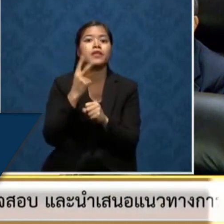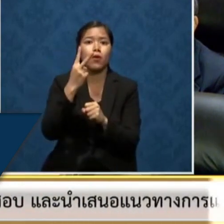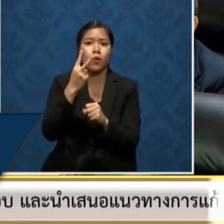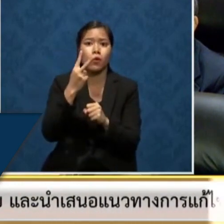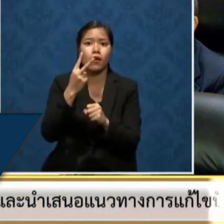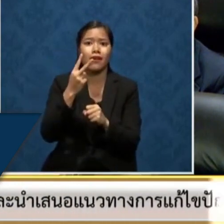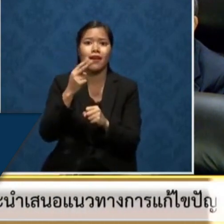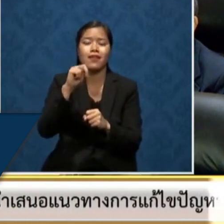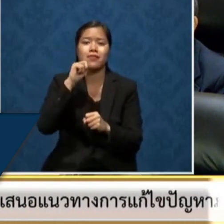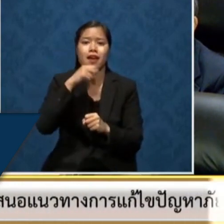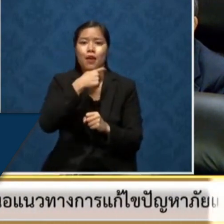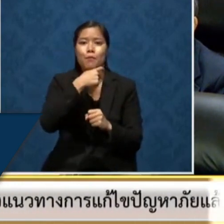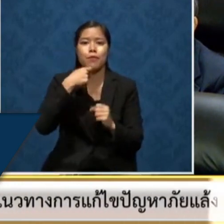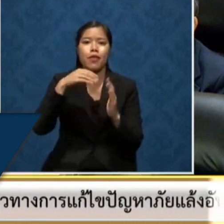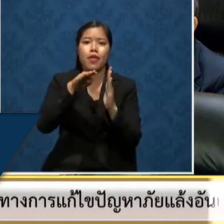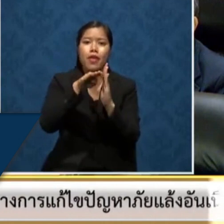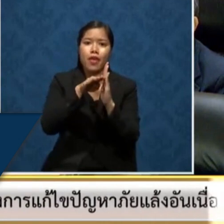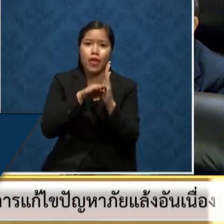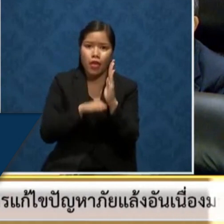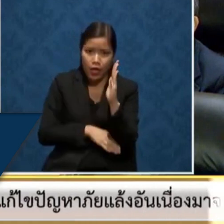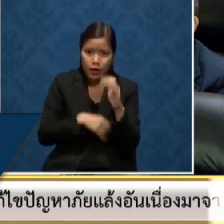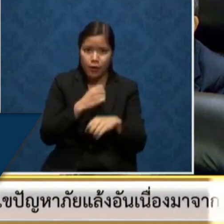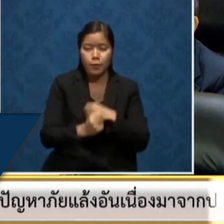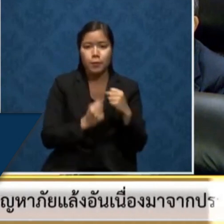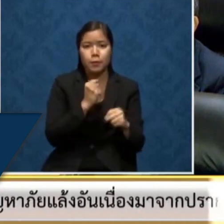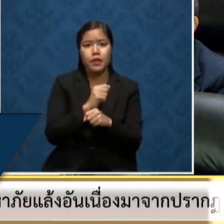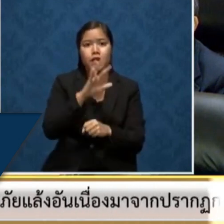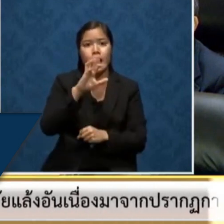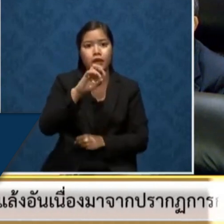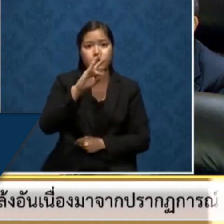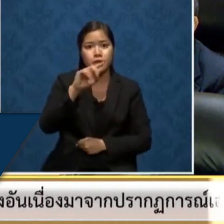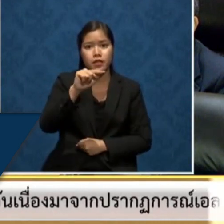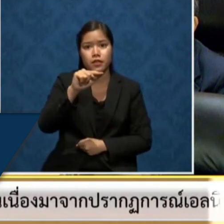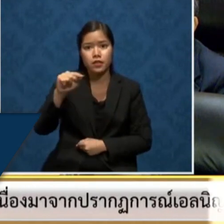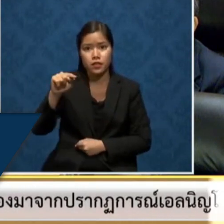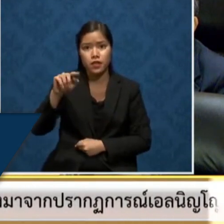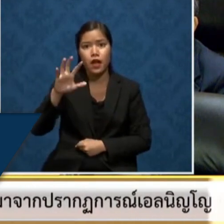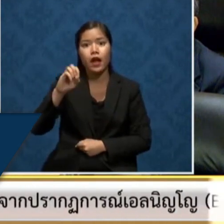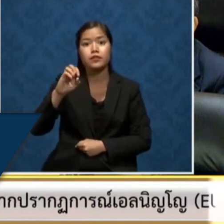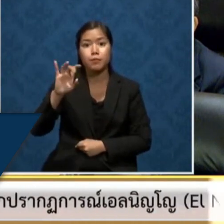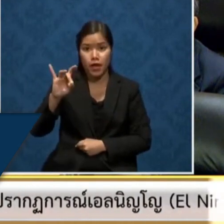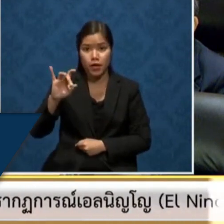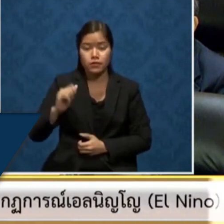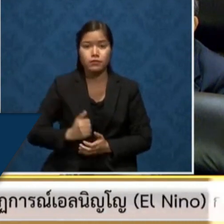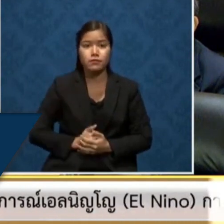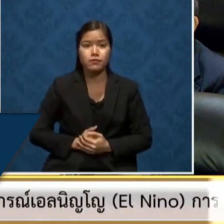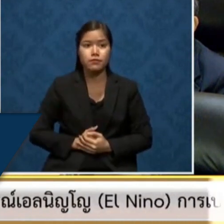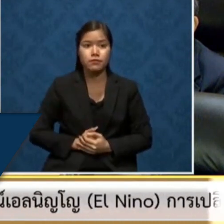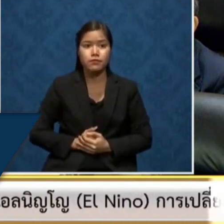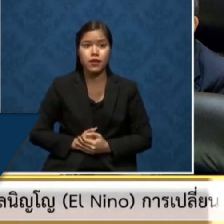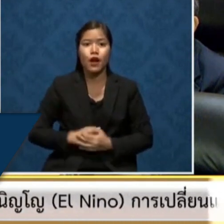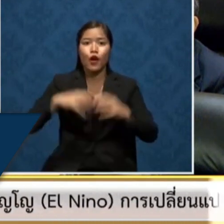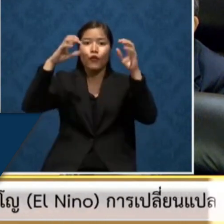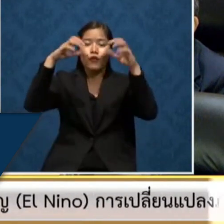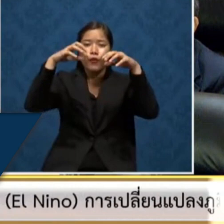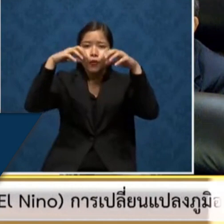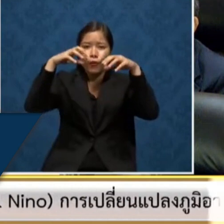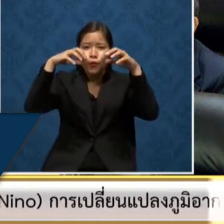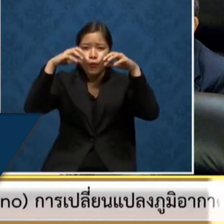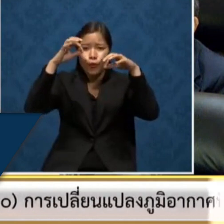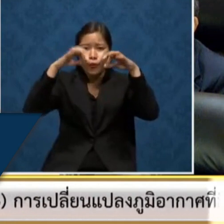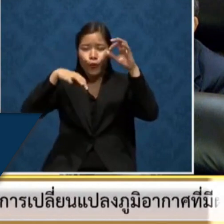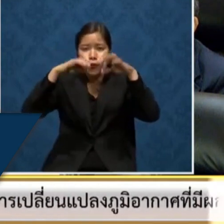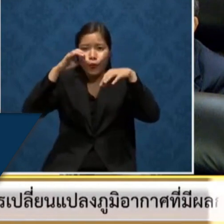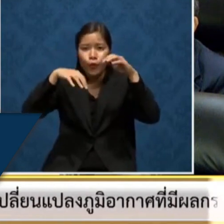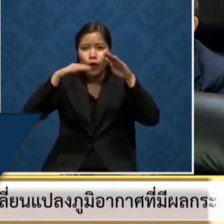รุนแรงต่อเนื่องระหว่างปี2557ถึงปี2558เพราะมีฝนตกน้อยคือลด